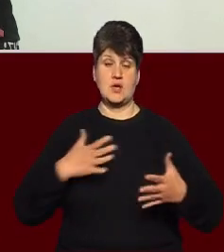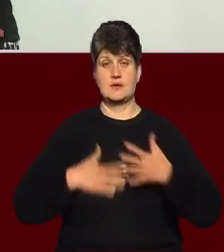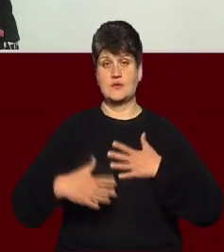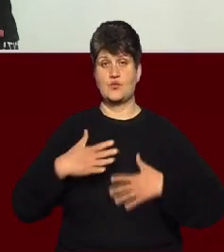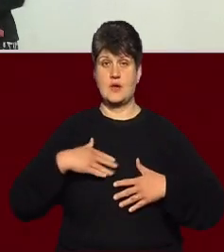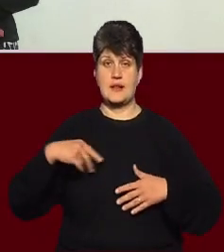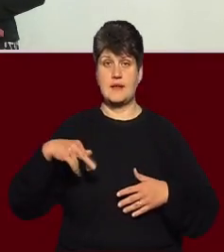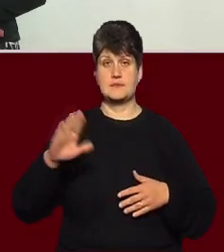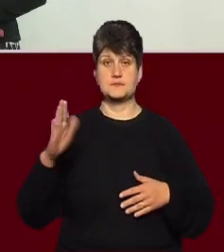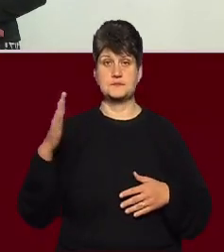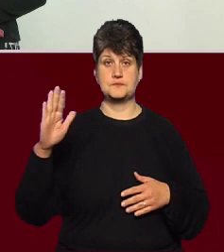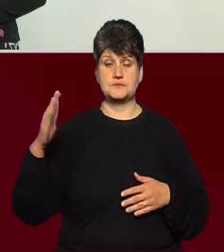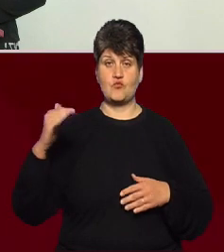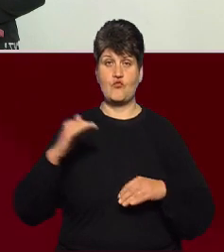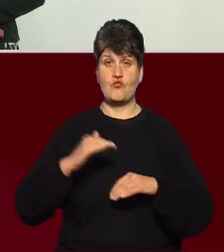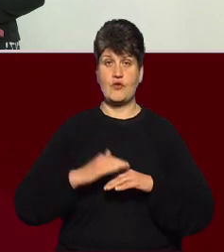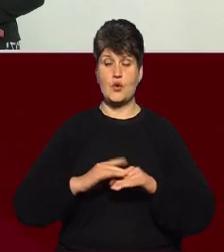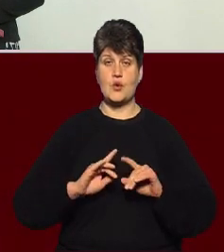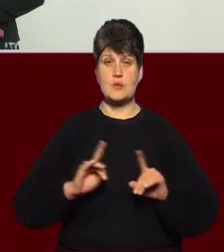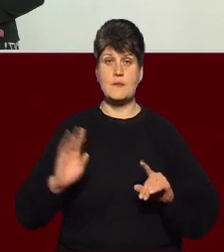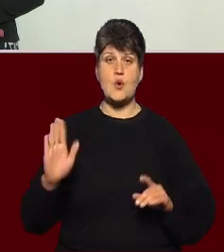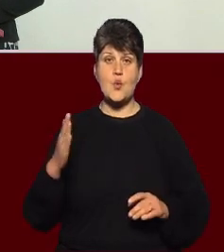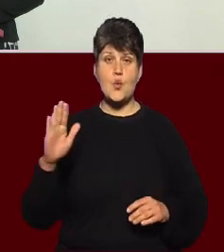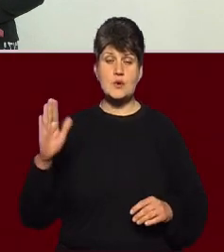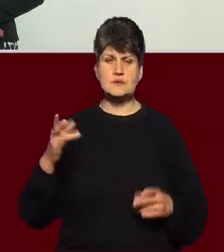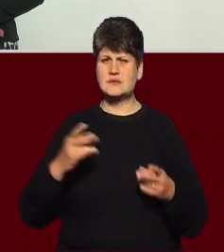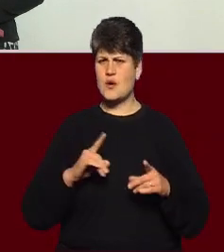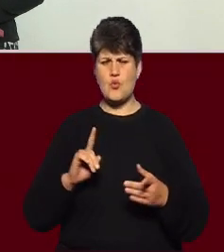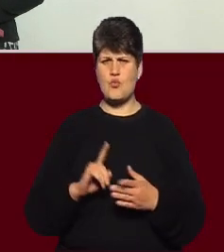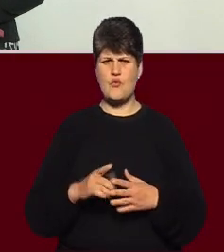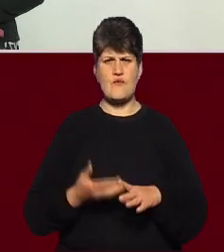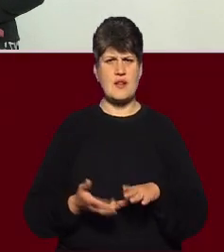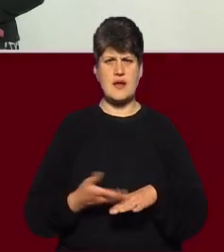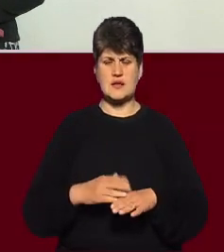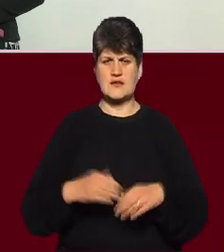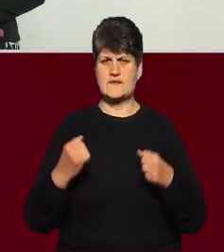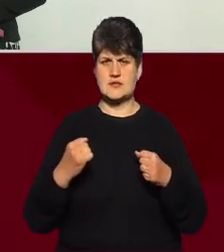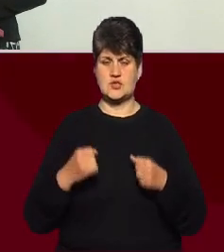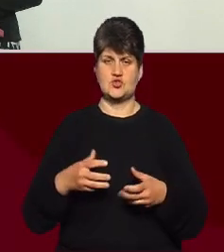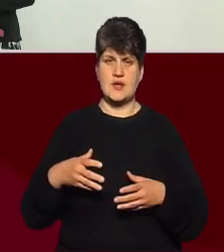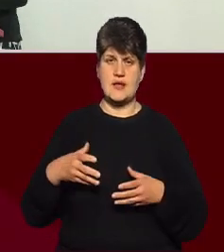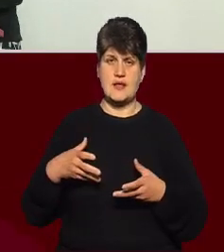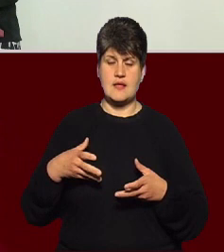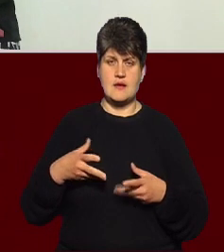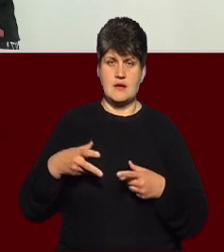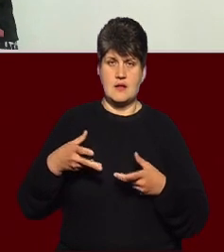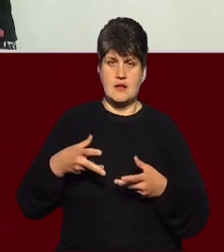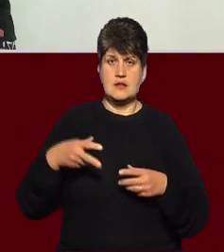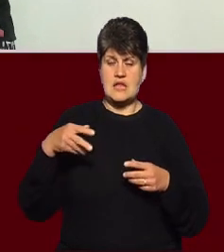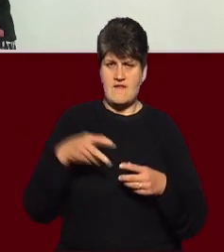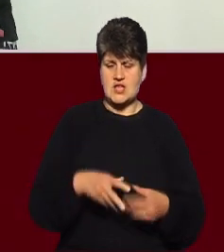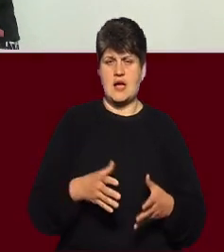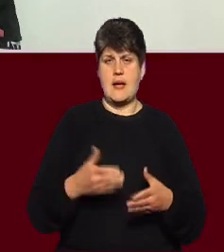ввечері якоюсь прогулянкою, не обов'язково складні фізичні навантаження, але перед сном така